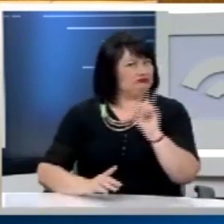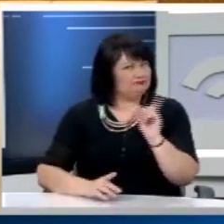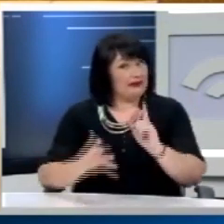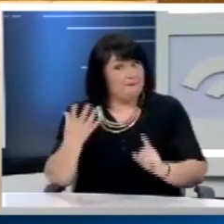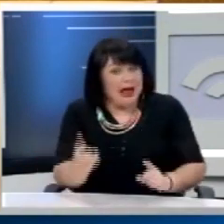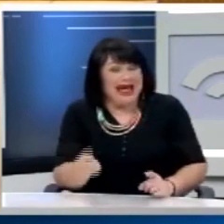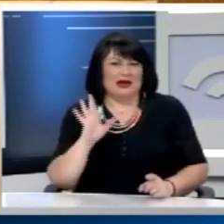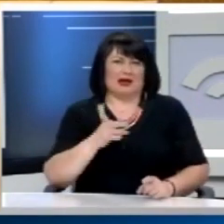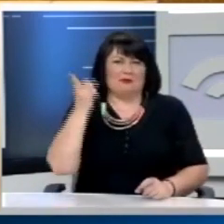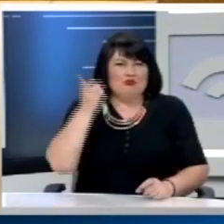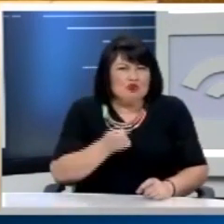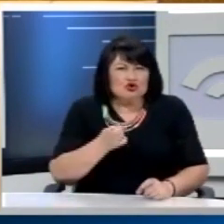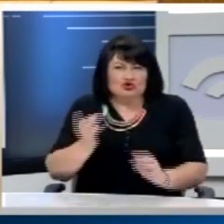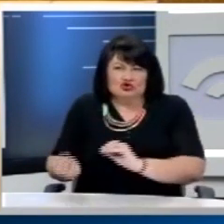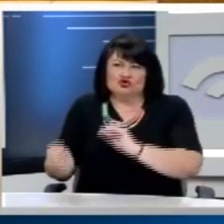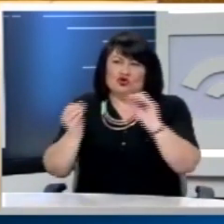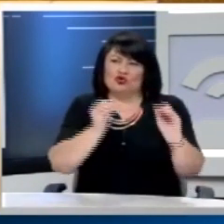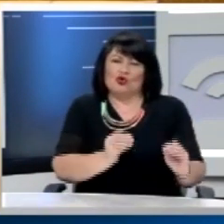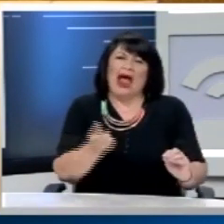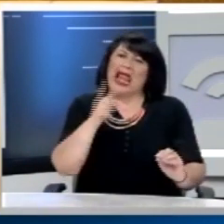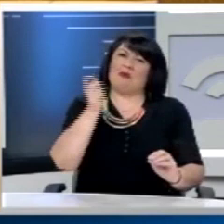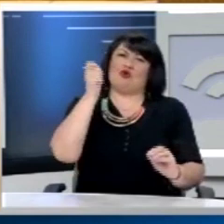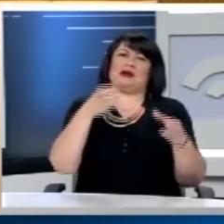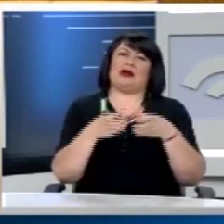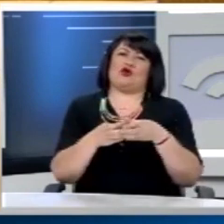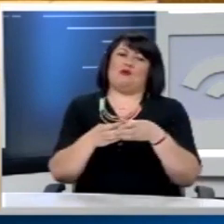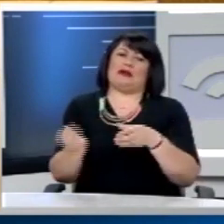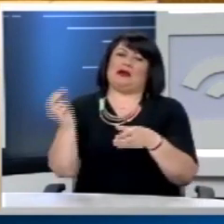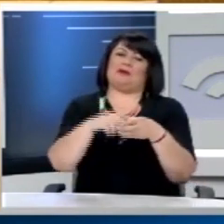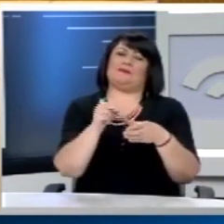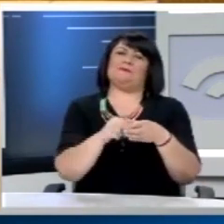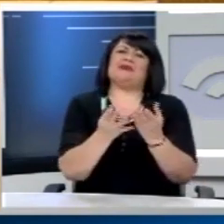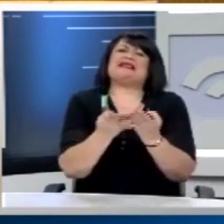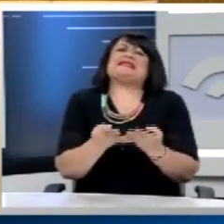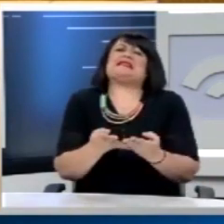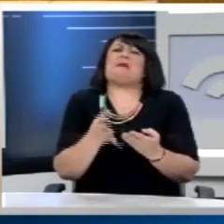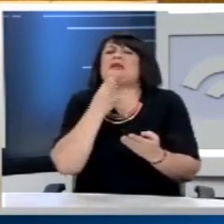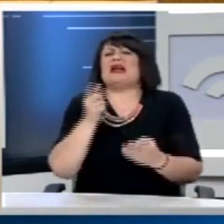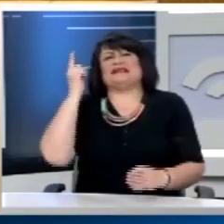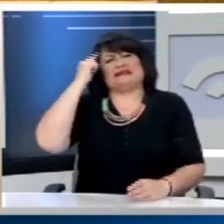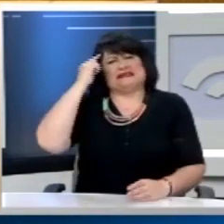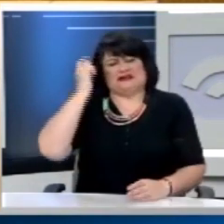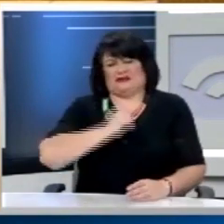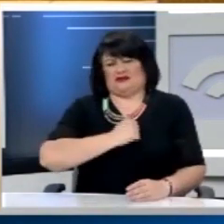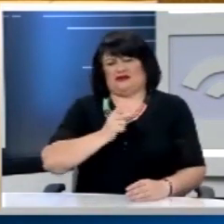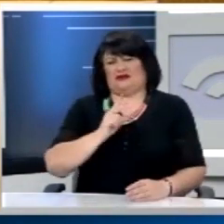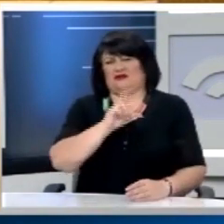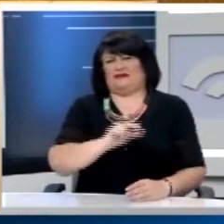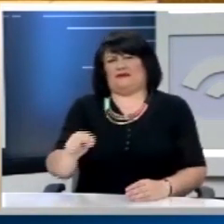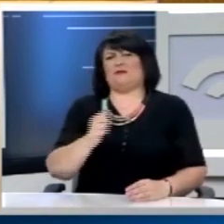ότι ένα ποσοστό της μετακινείται σε άλλα κόμματα και σε συγγενείς ιδεολογικά και πολιτικά χώρους της